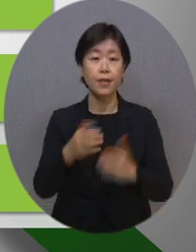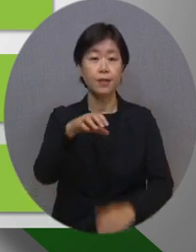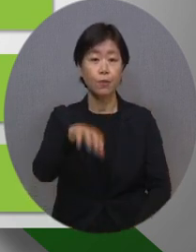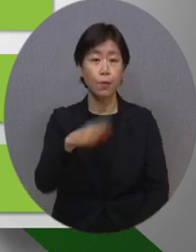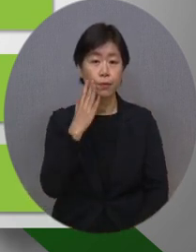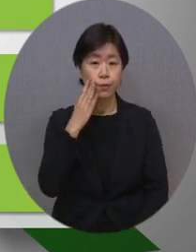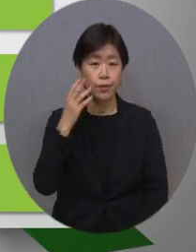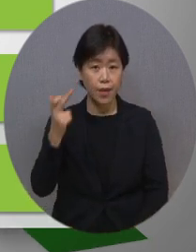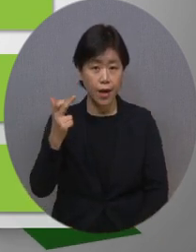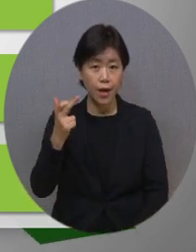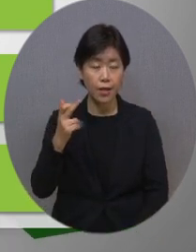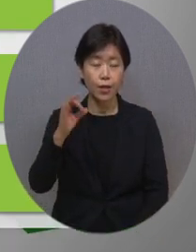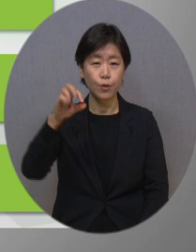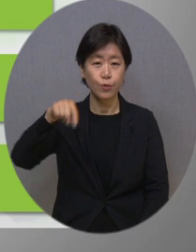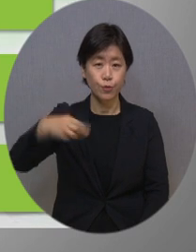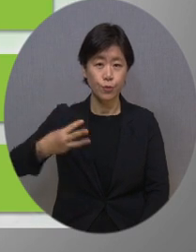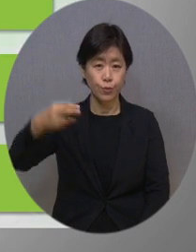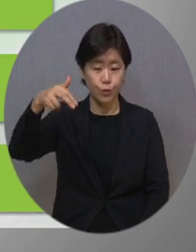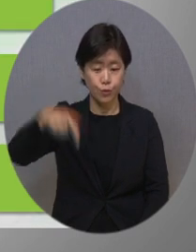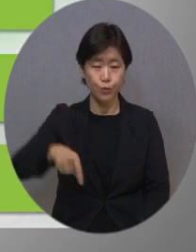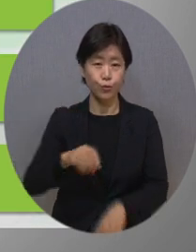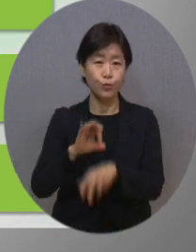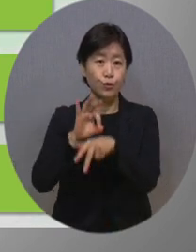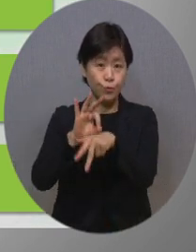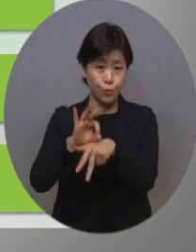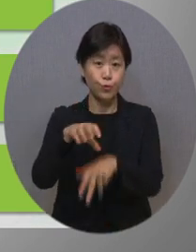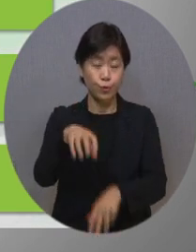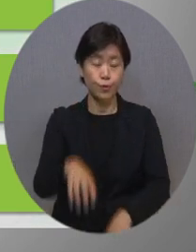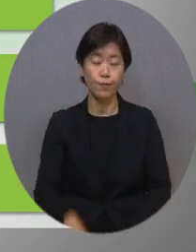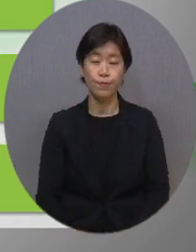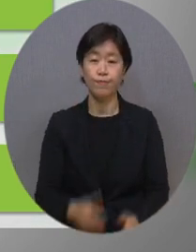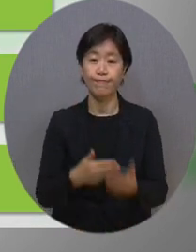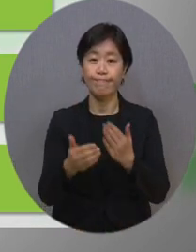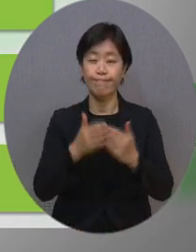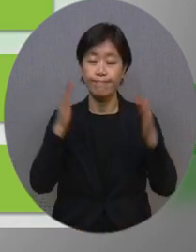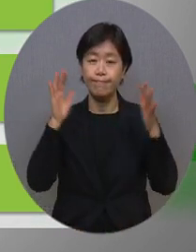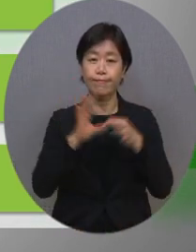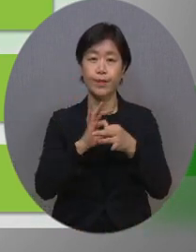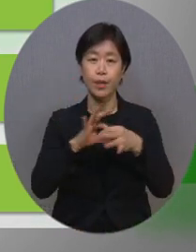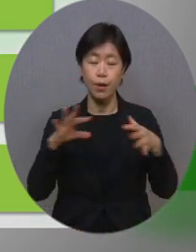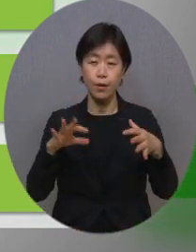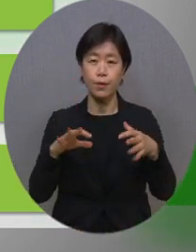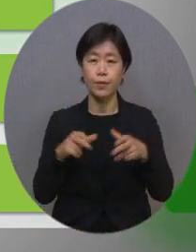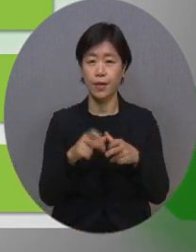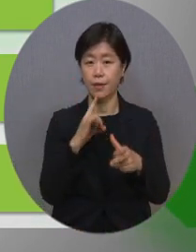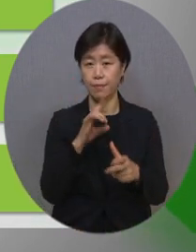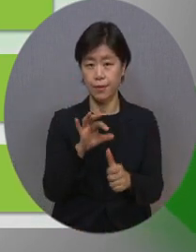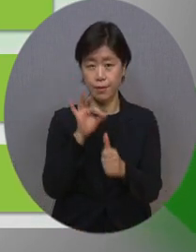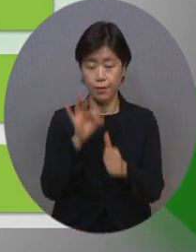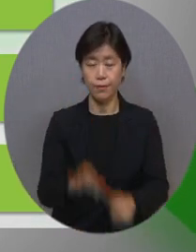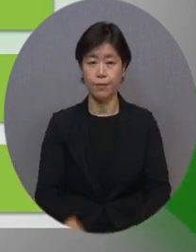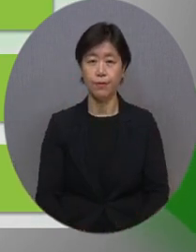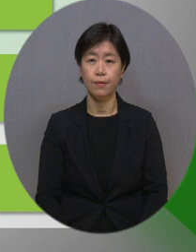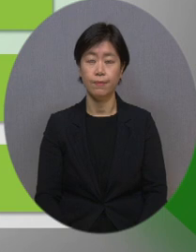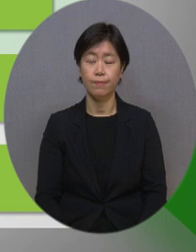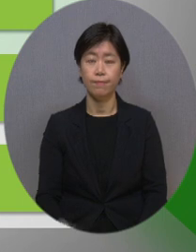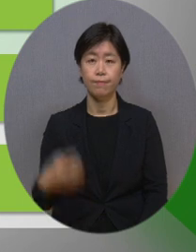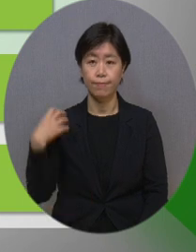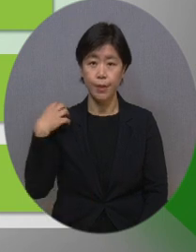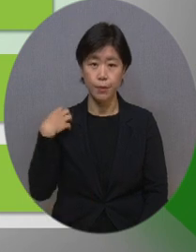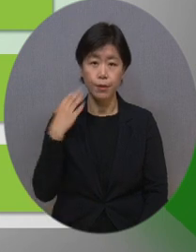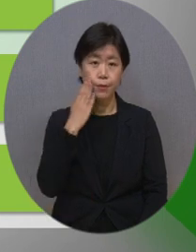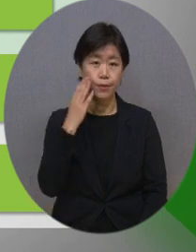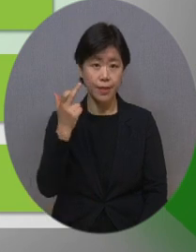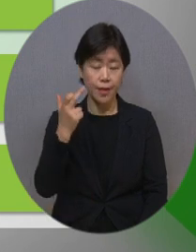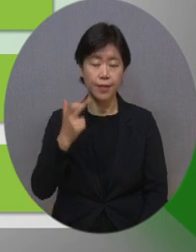근무지는 울산시 울주군입니다. 경력과 학력은 무관하며 장애인만 채용합니다. 담당